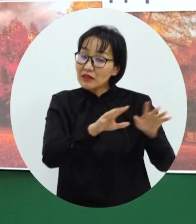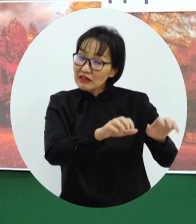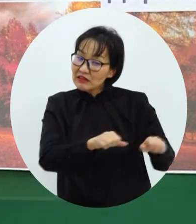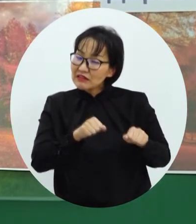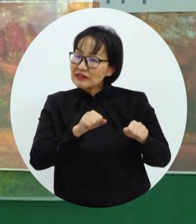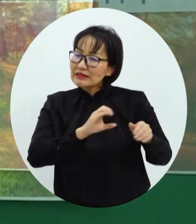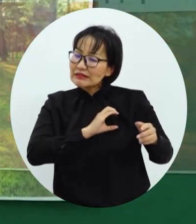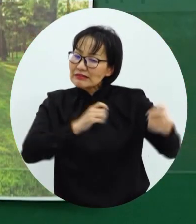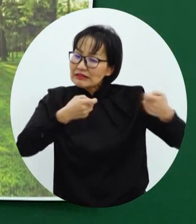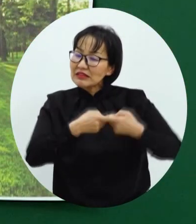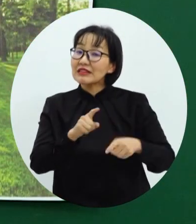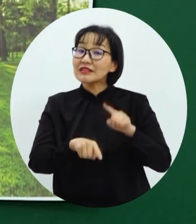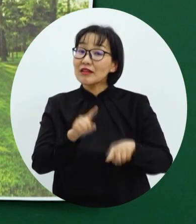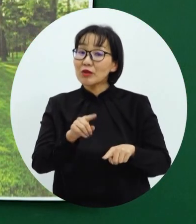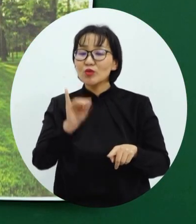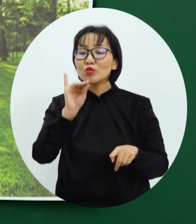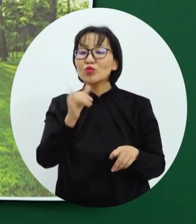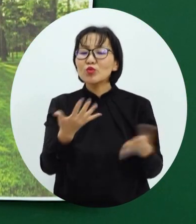вэ?